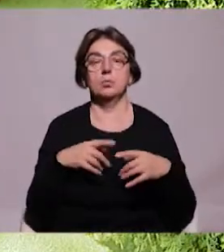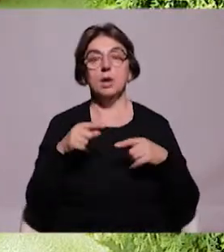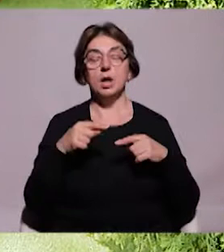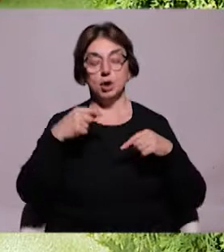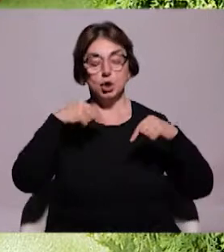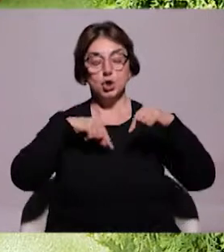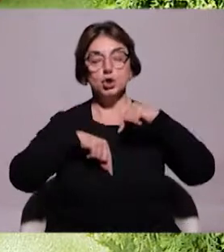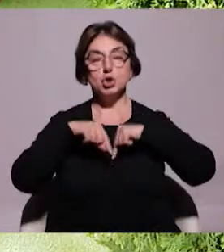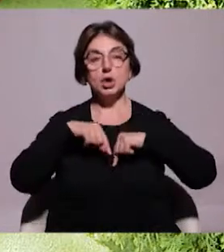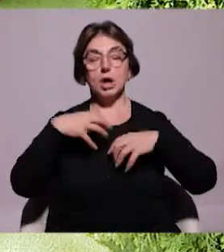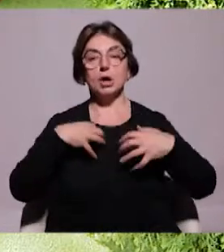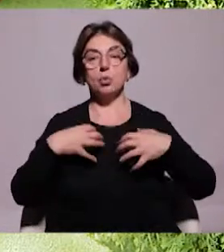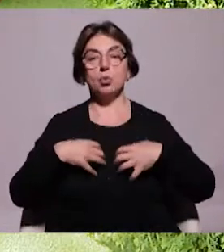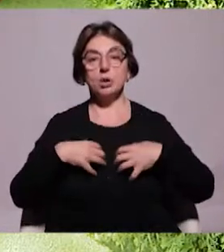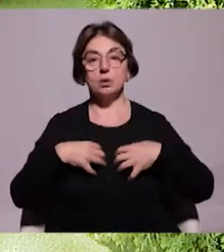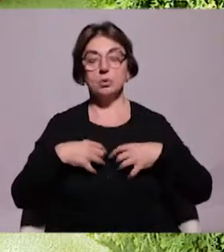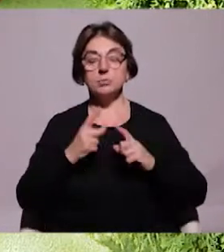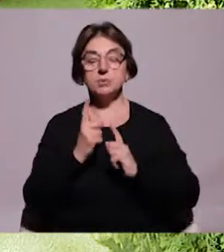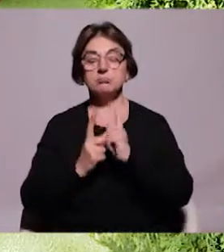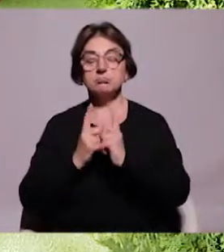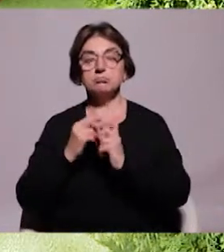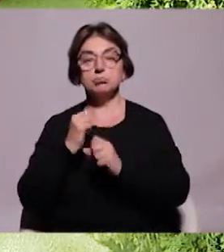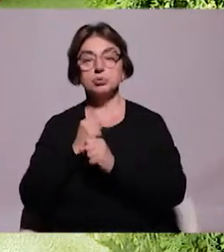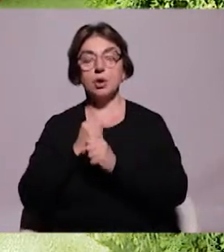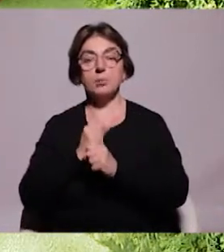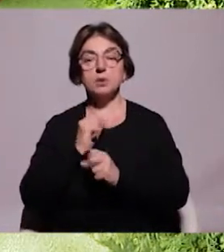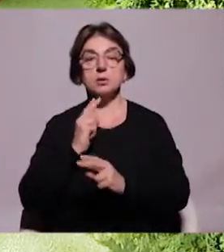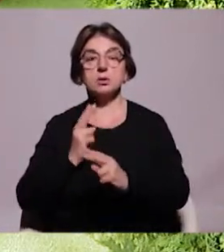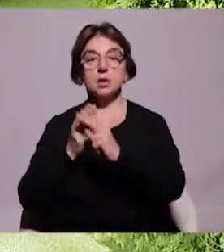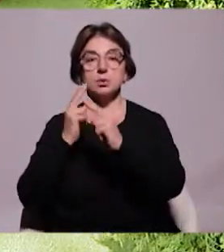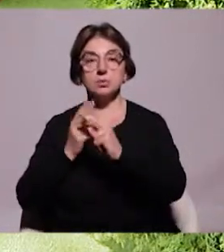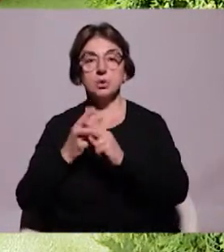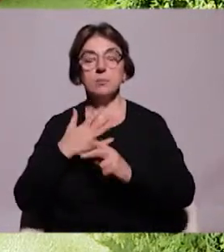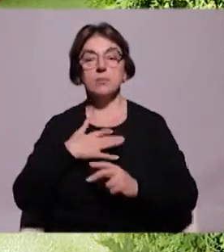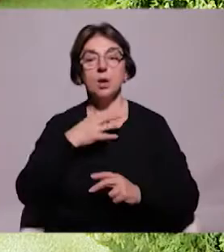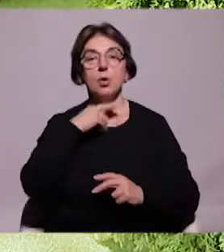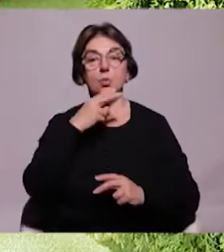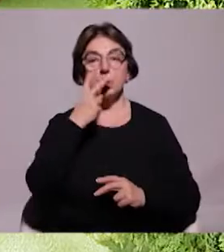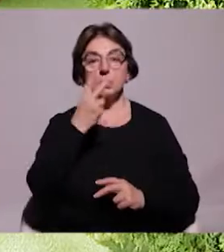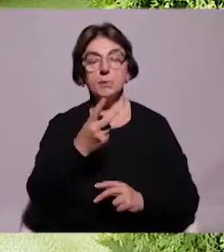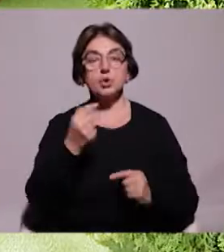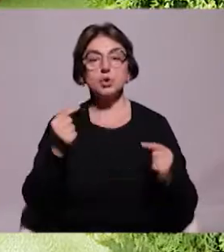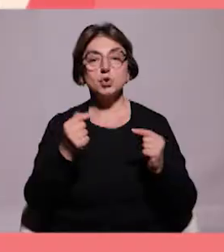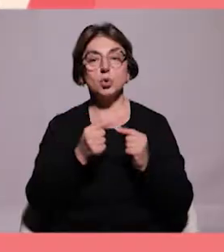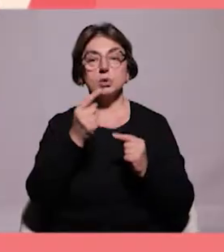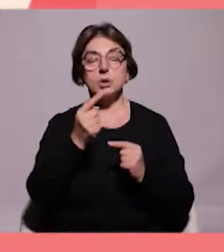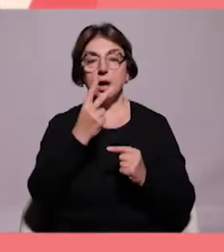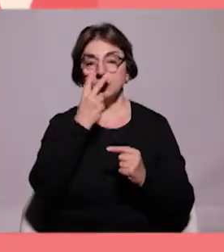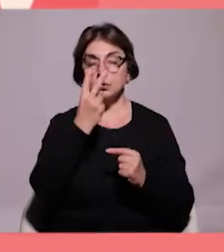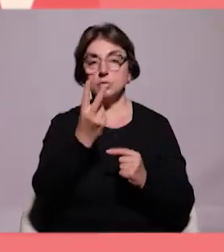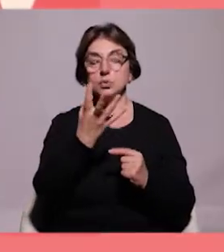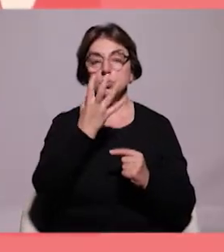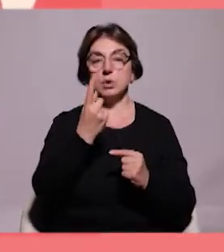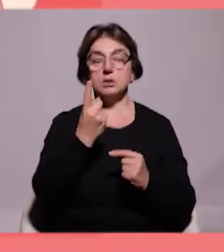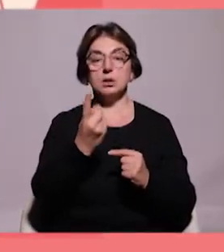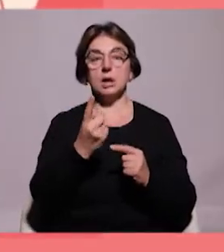ორგანოების ფუნქციონირებასაც ხელს უშლის. ახლა მე მინდა თქვენი ყურადღება გავამახვილო სწორედ აი ამ